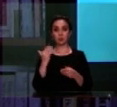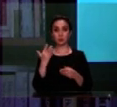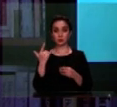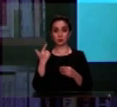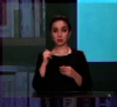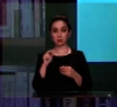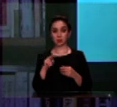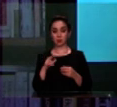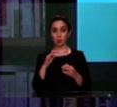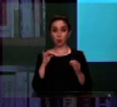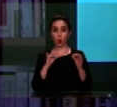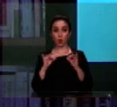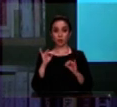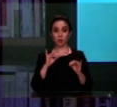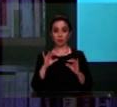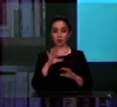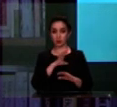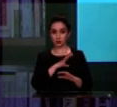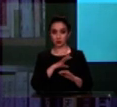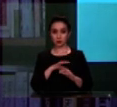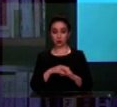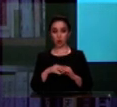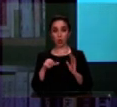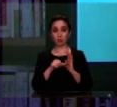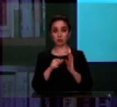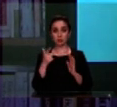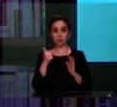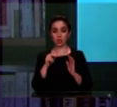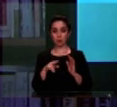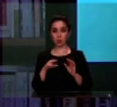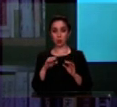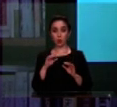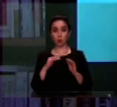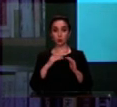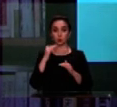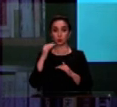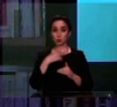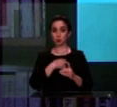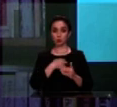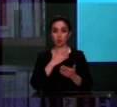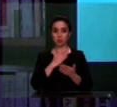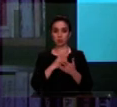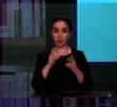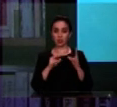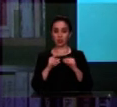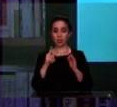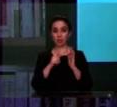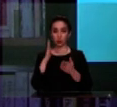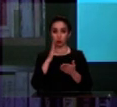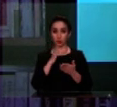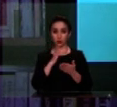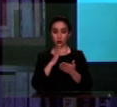Beshinchi gapda muhokama qilindi. Oltinchi gapda ustuvor sanaladi. 7-chi